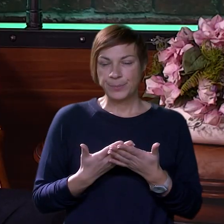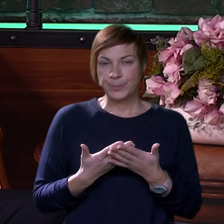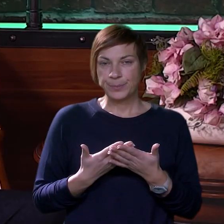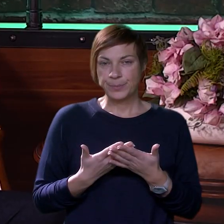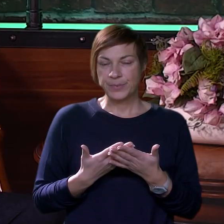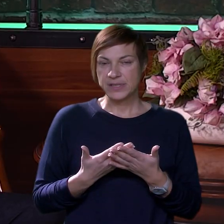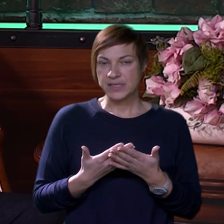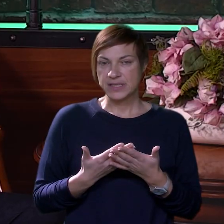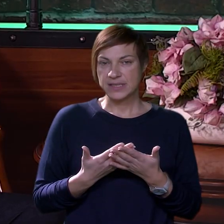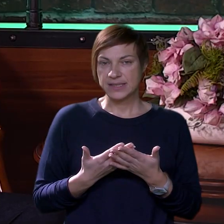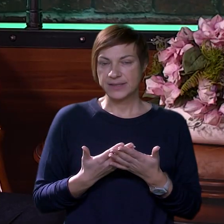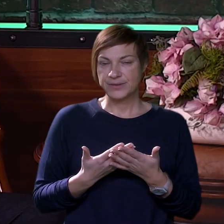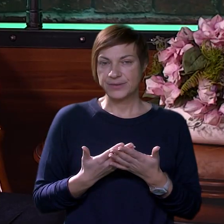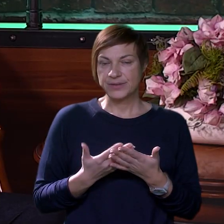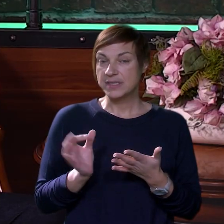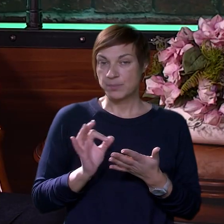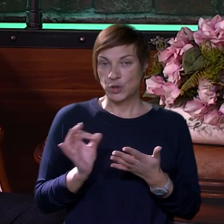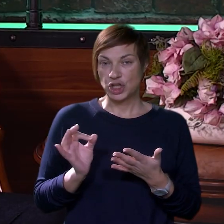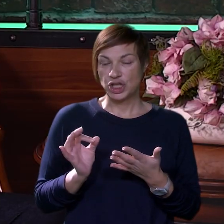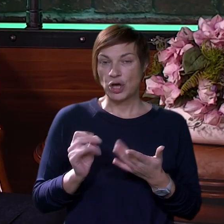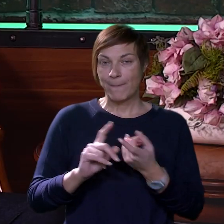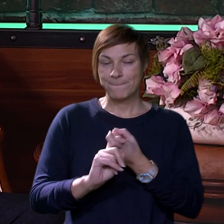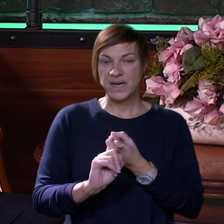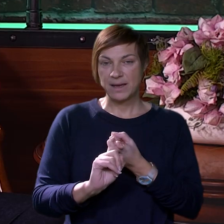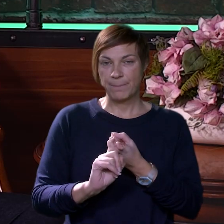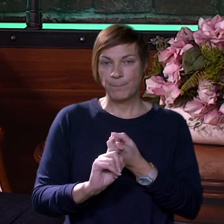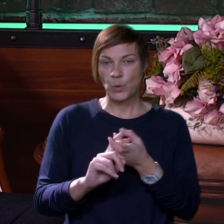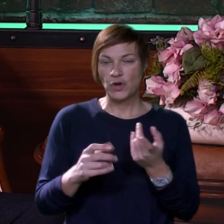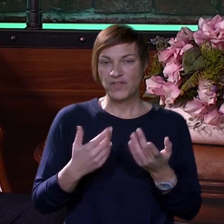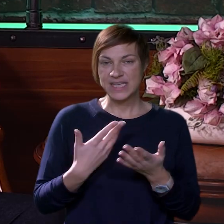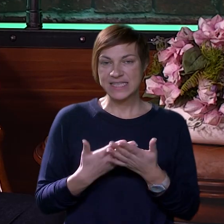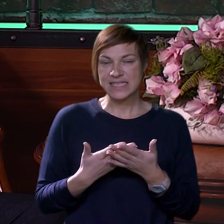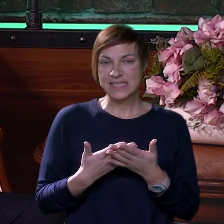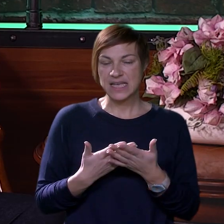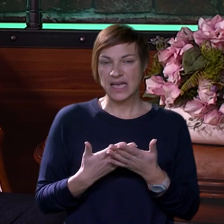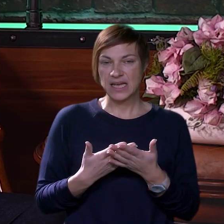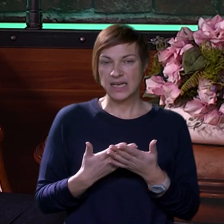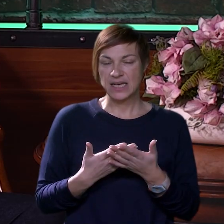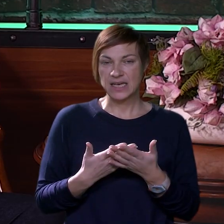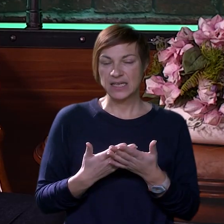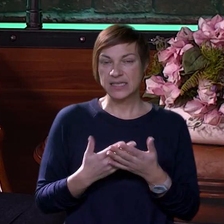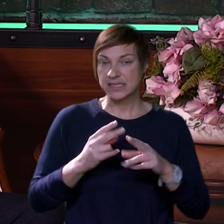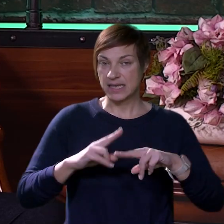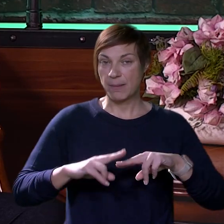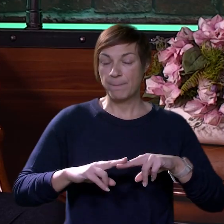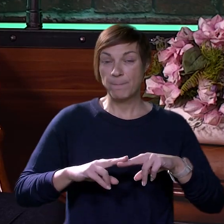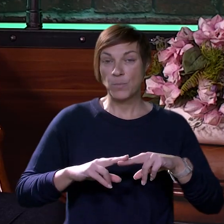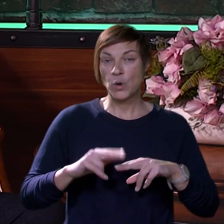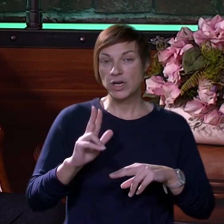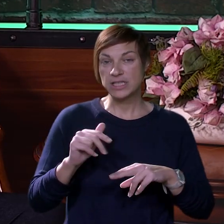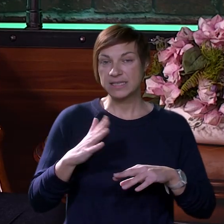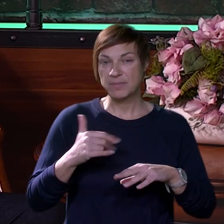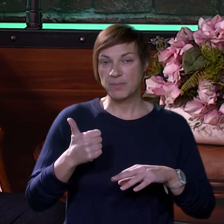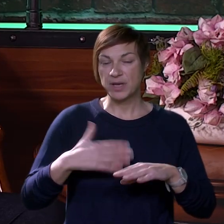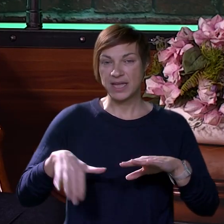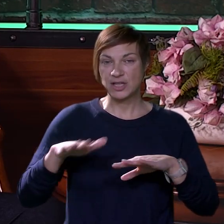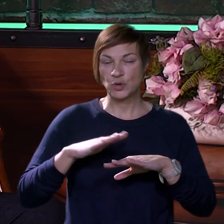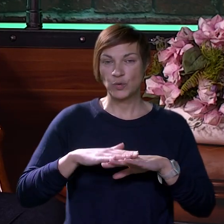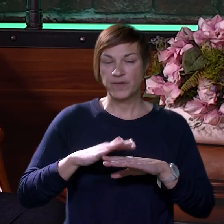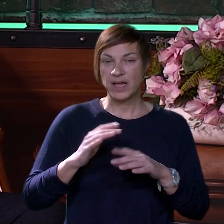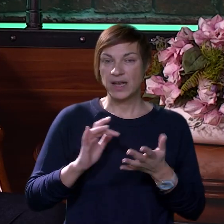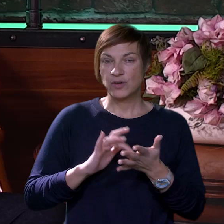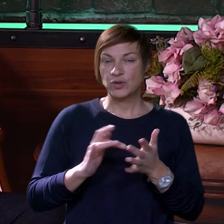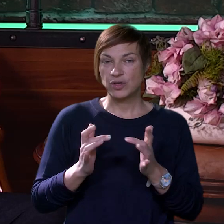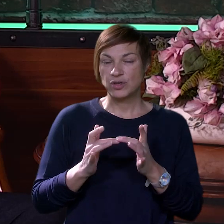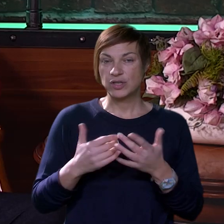evo, izuzetno dobri, povezani, tako da osobito sa bolnicom, jer imamo tu jednu veliku